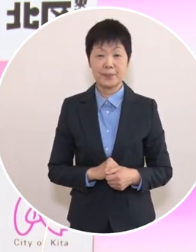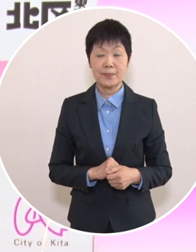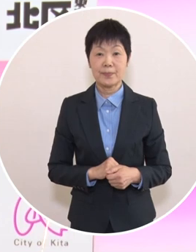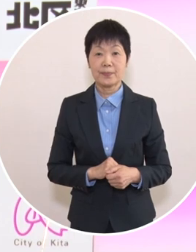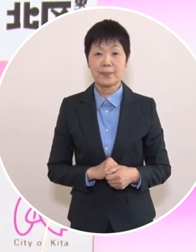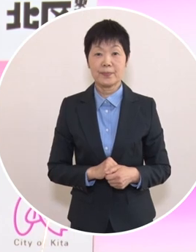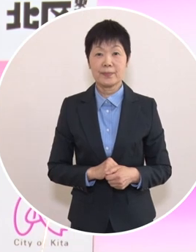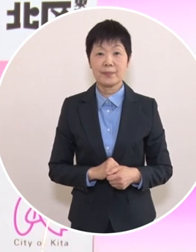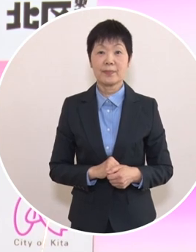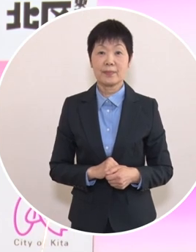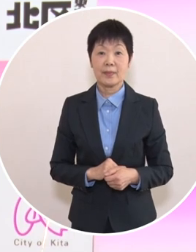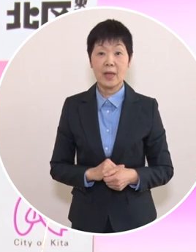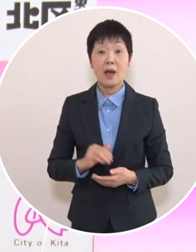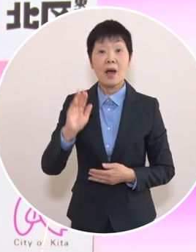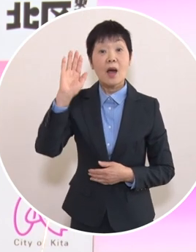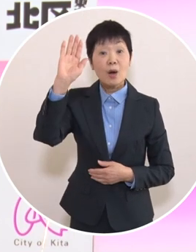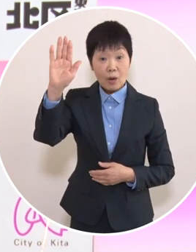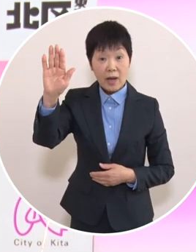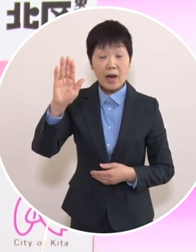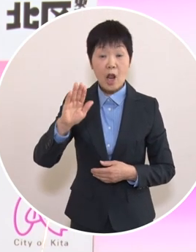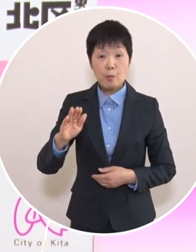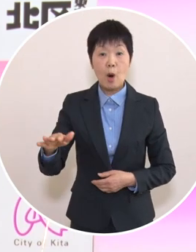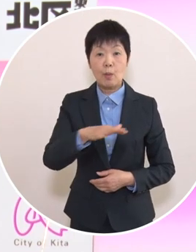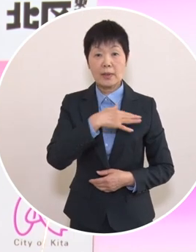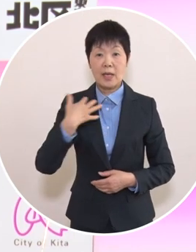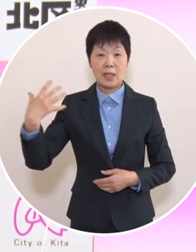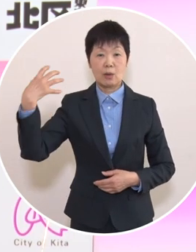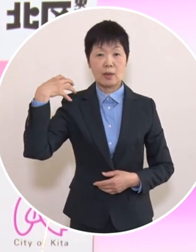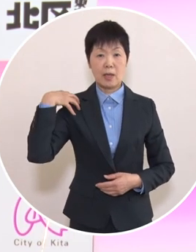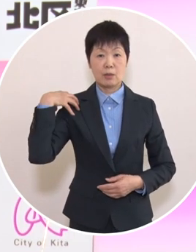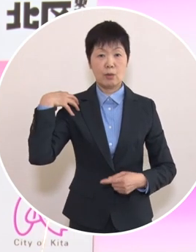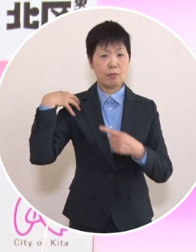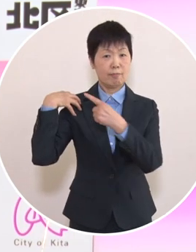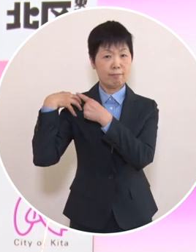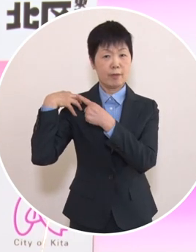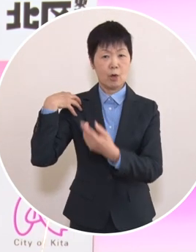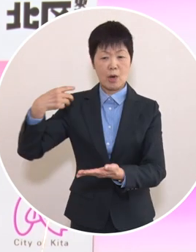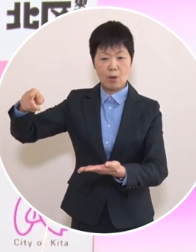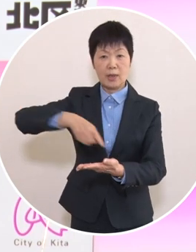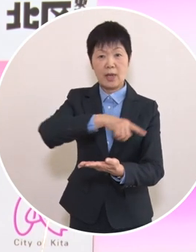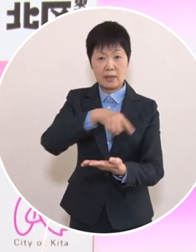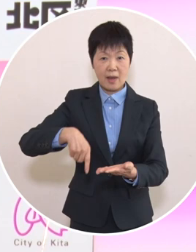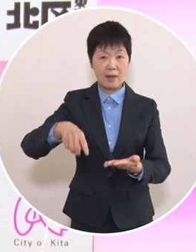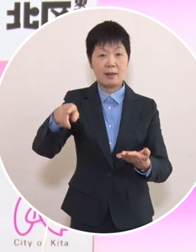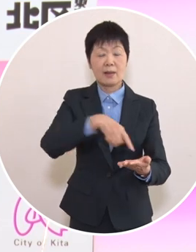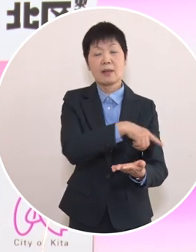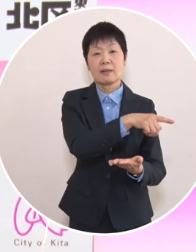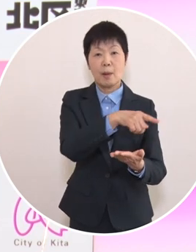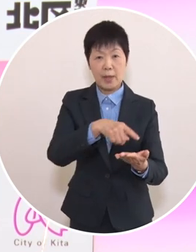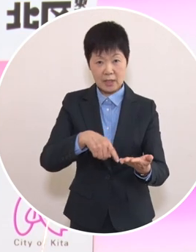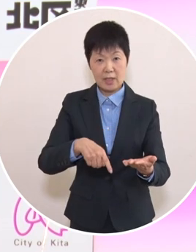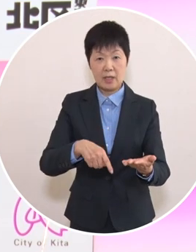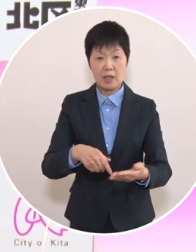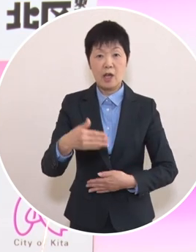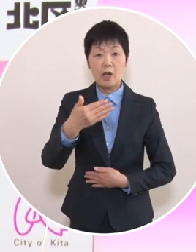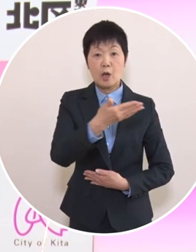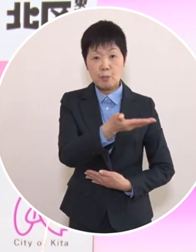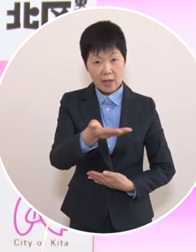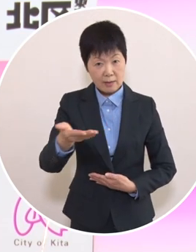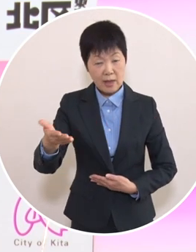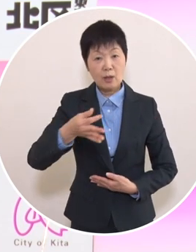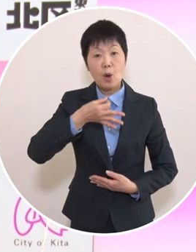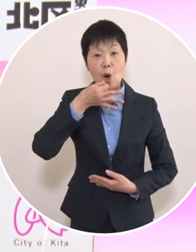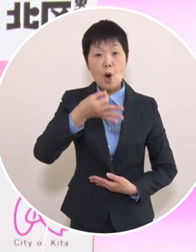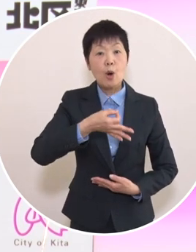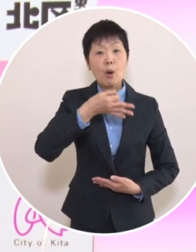ます今後も二元代表制の1役としての役割を的確に果たし区民の皆